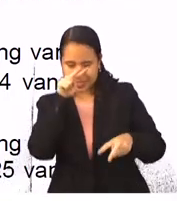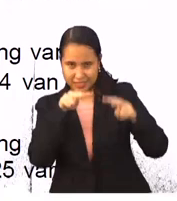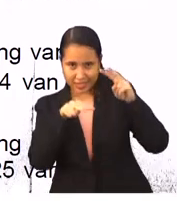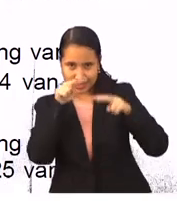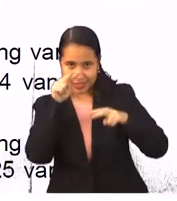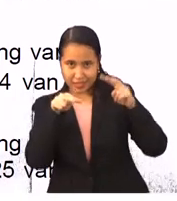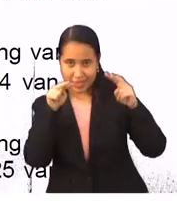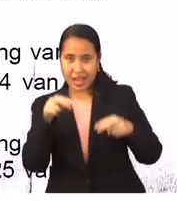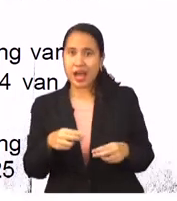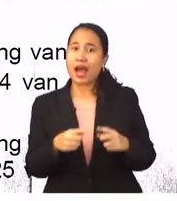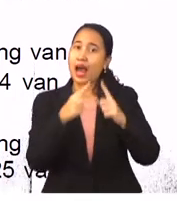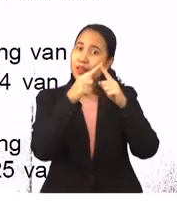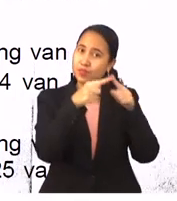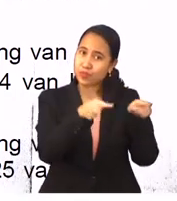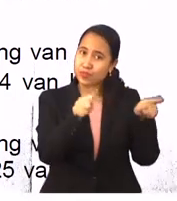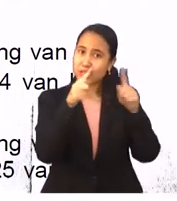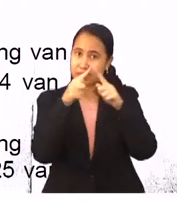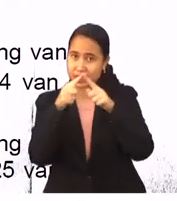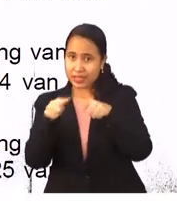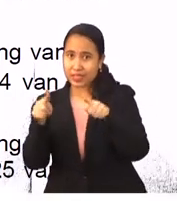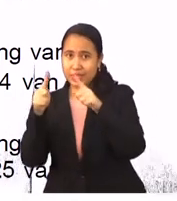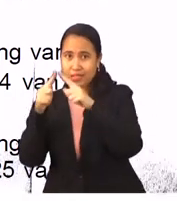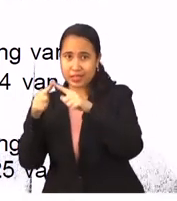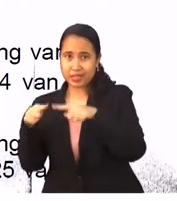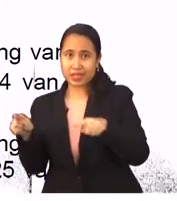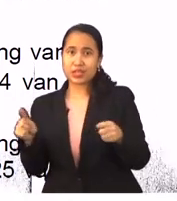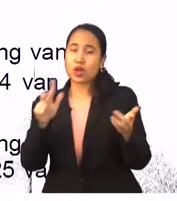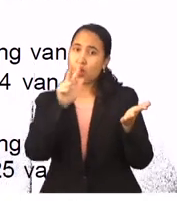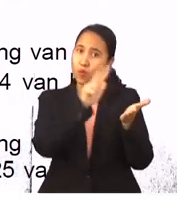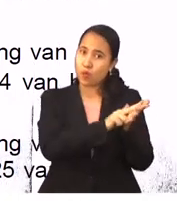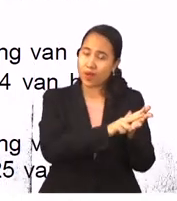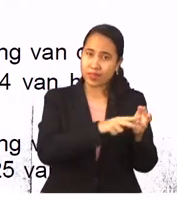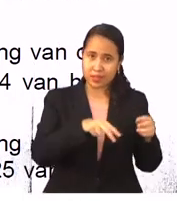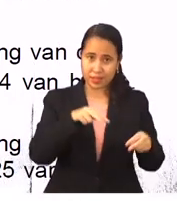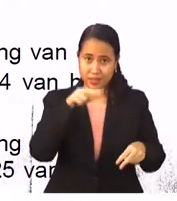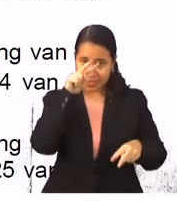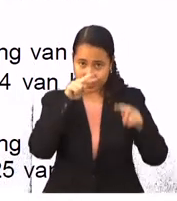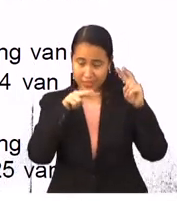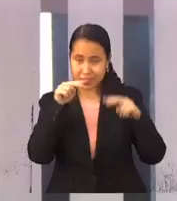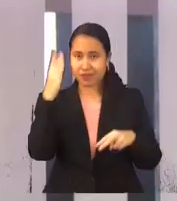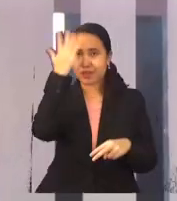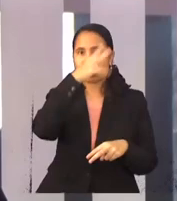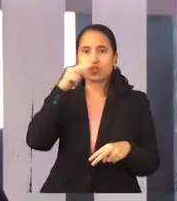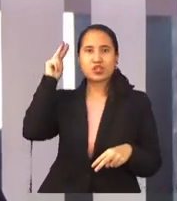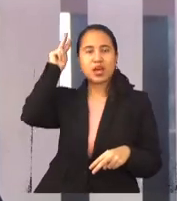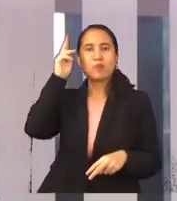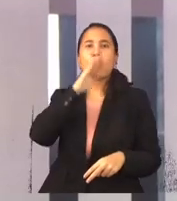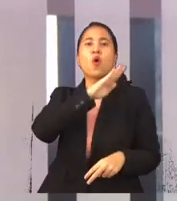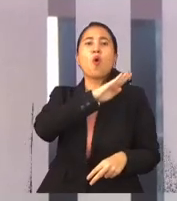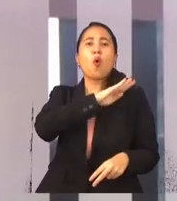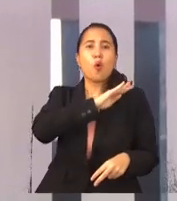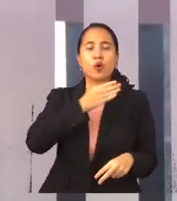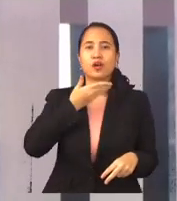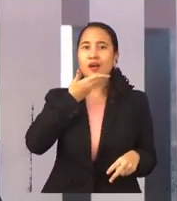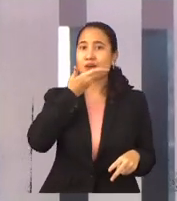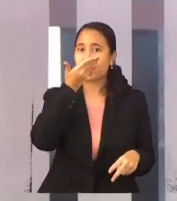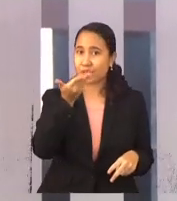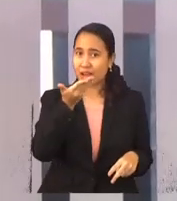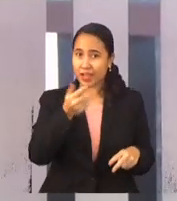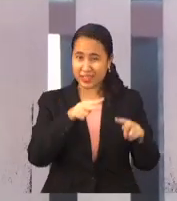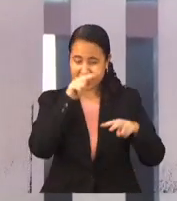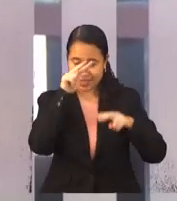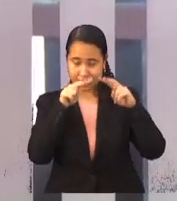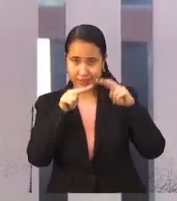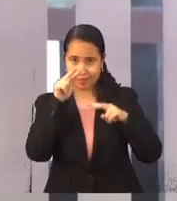14 en 131 grondwet van de Republiek Suriname, Eveneens is gevraagd om tot toetsing